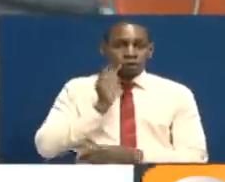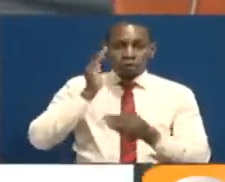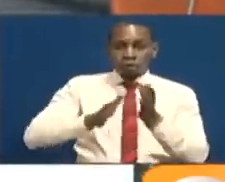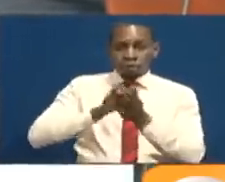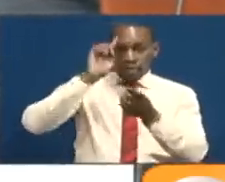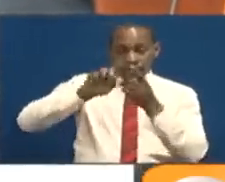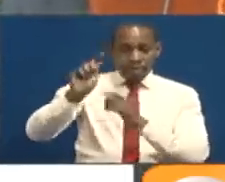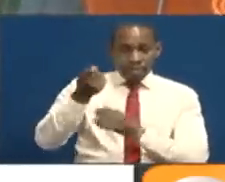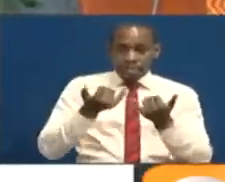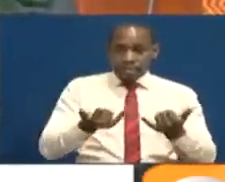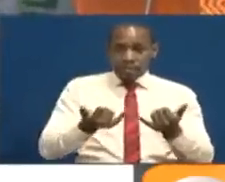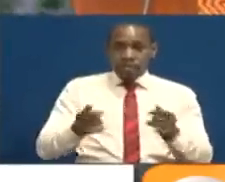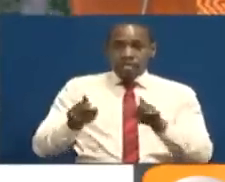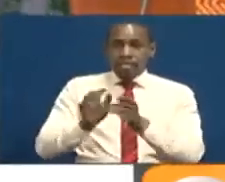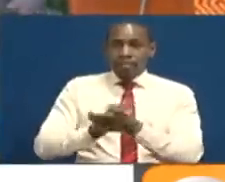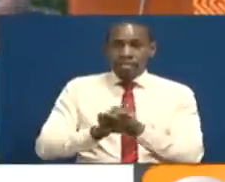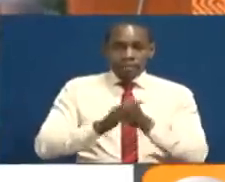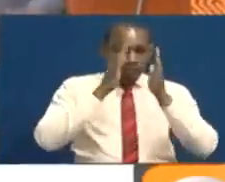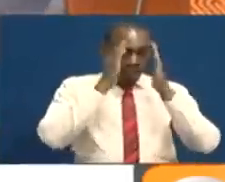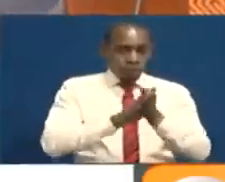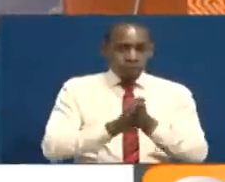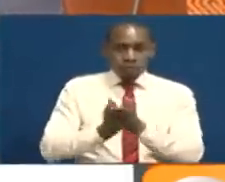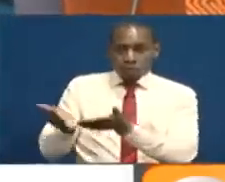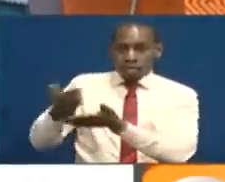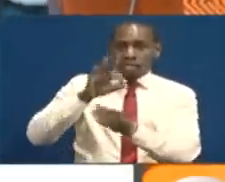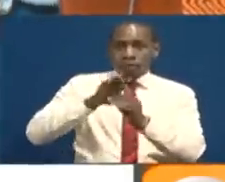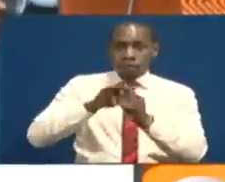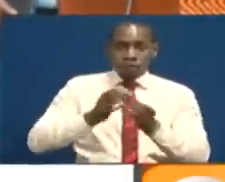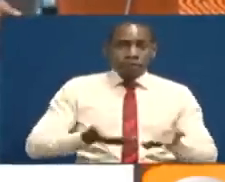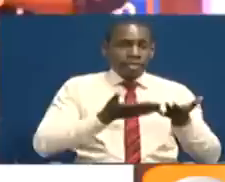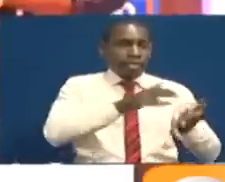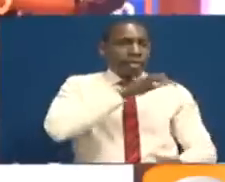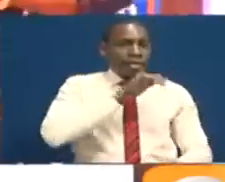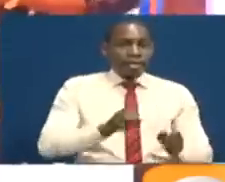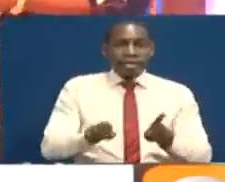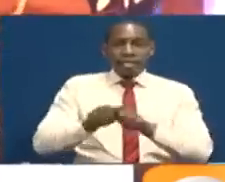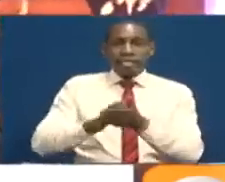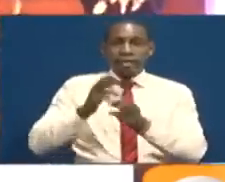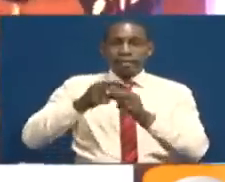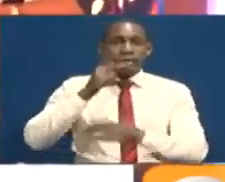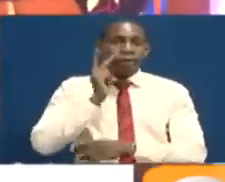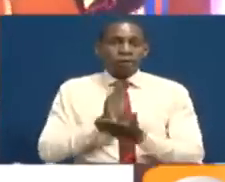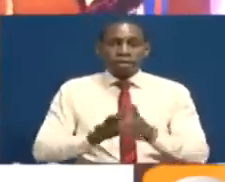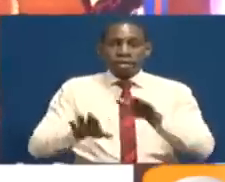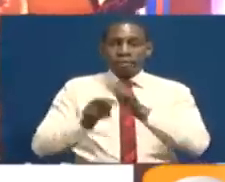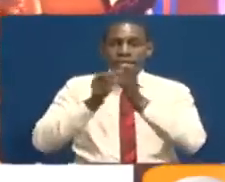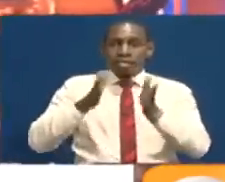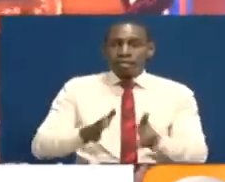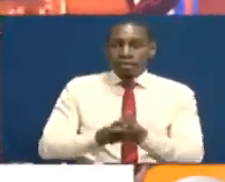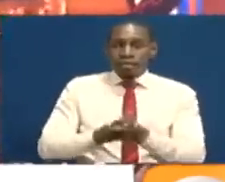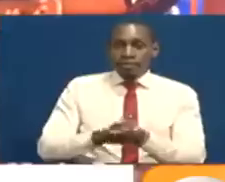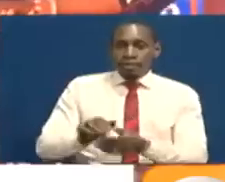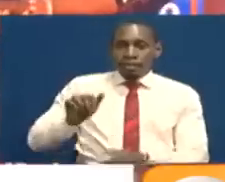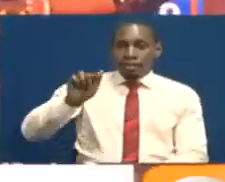azma yake ya kusaka urais na alielekeze kapu la kura za wafuasi wake kwa Odinga. Majina ya Musyoka pamoja na mgombea mwenza wake